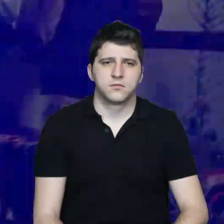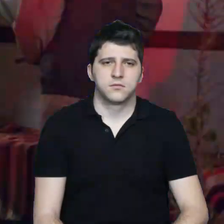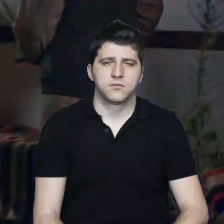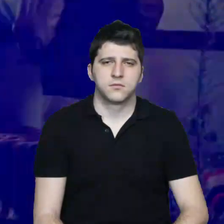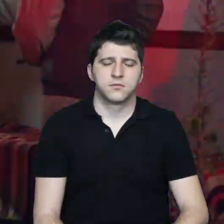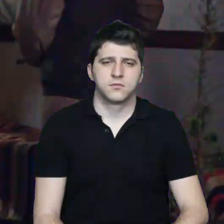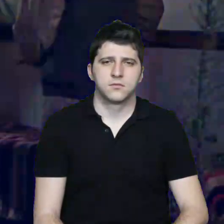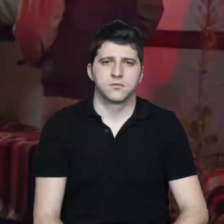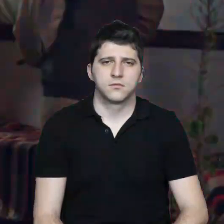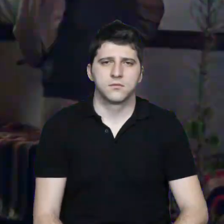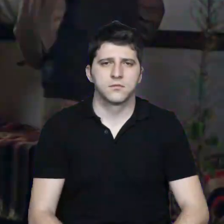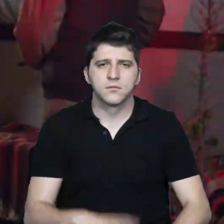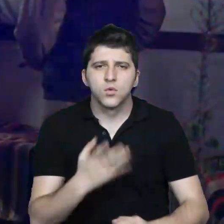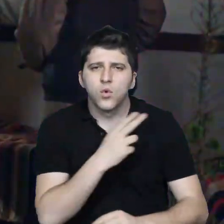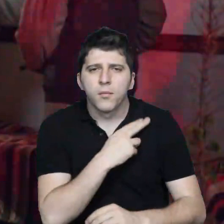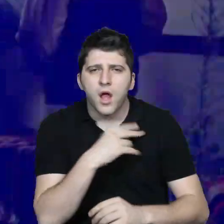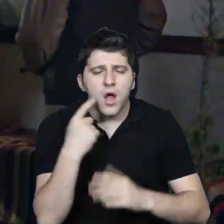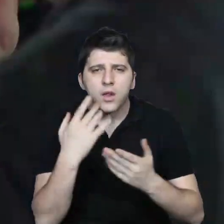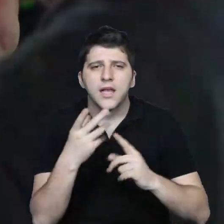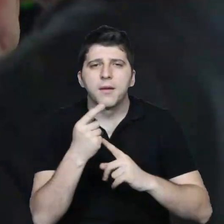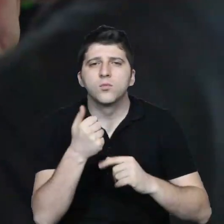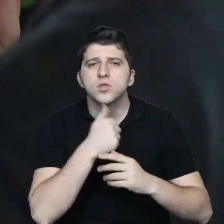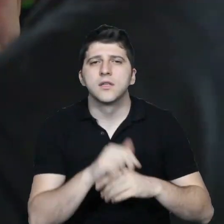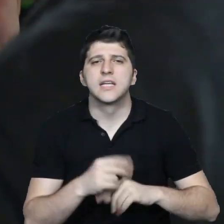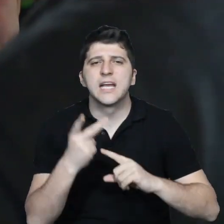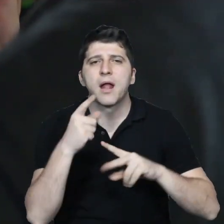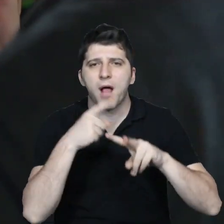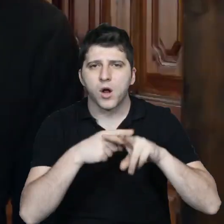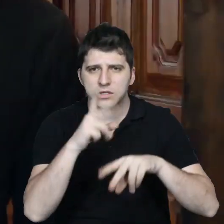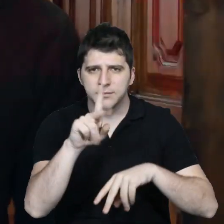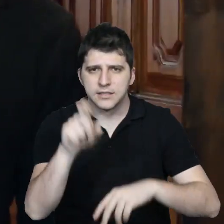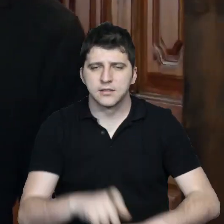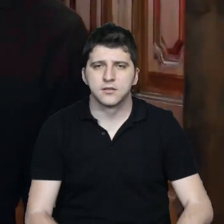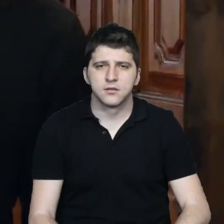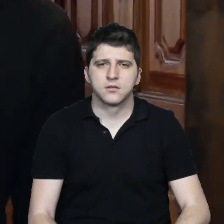Kapıda jandarma. Hayrola komutan. İbrahim usta. İbrahim Akartürk, siz misiniz?